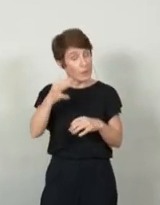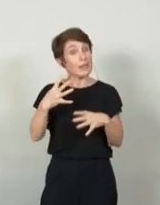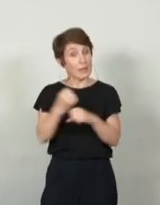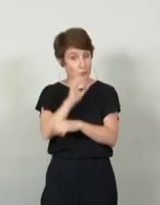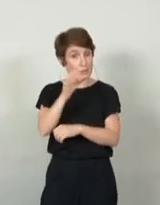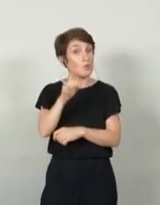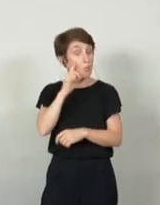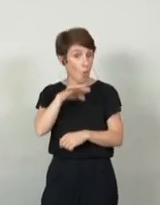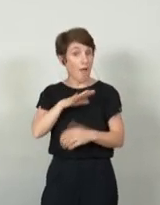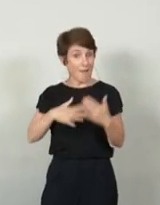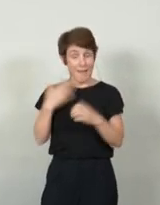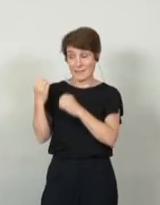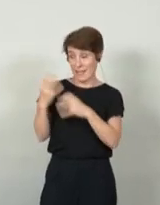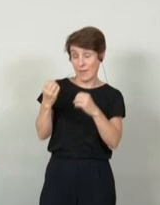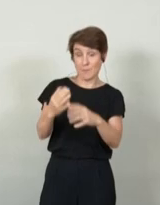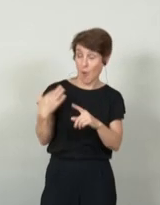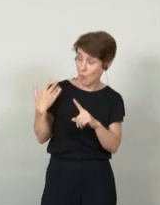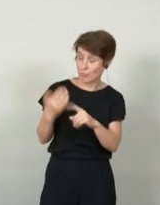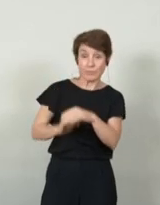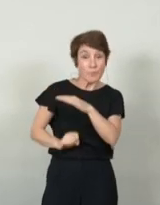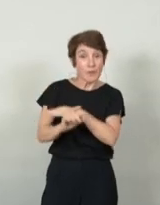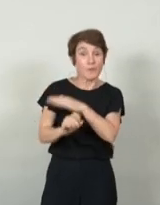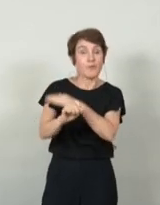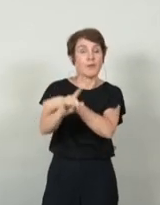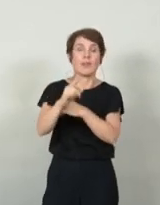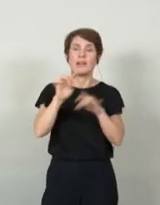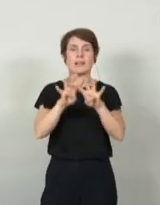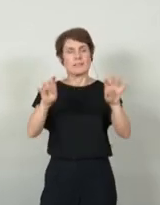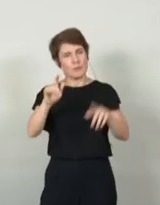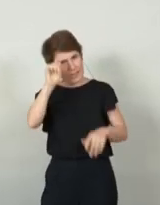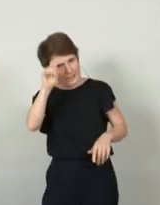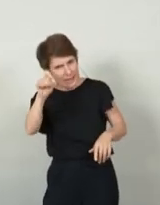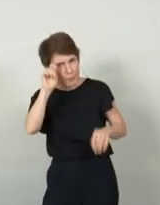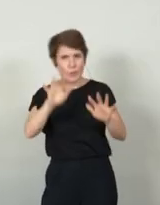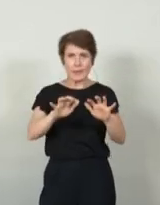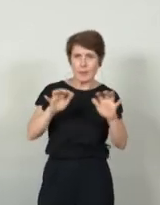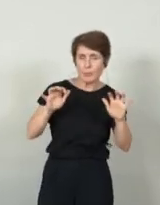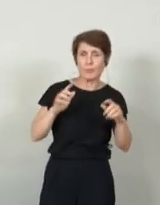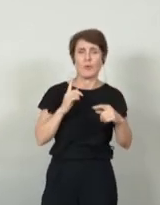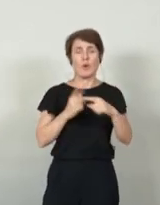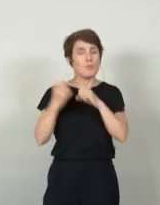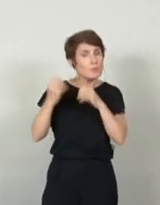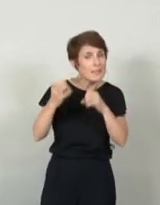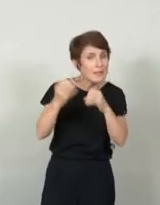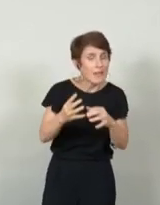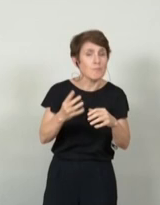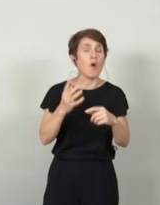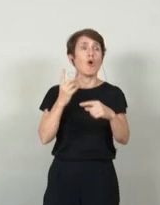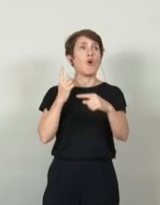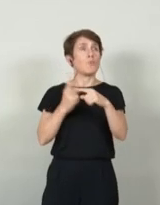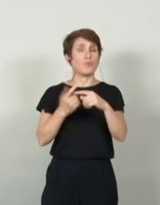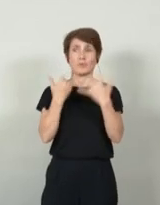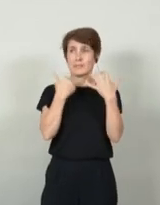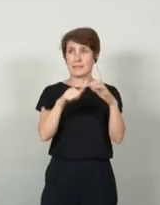nombre au regard à la fois des événements et cérémonies officiels mais aussi au travers de plus de 5 645